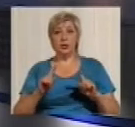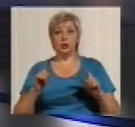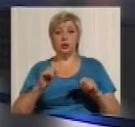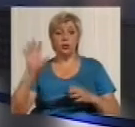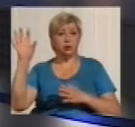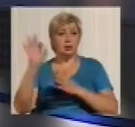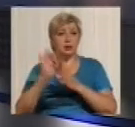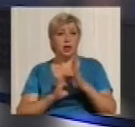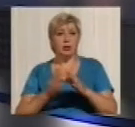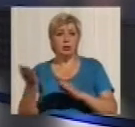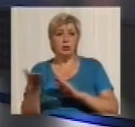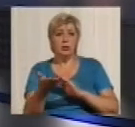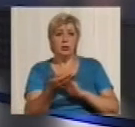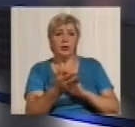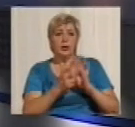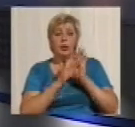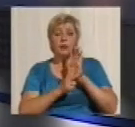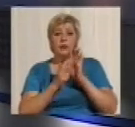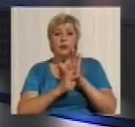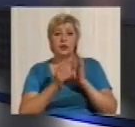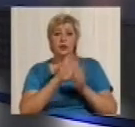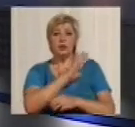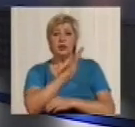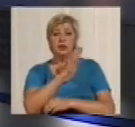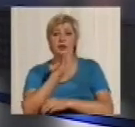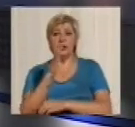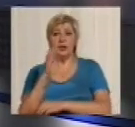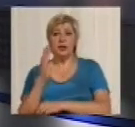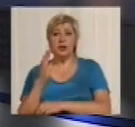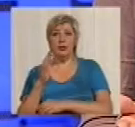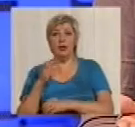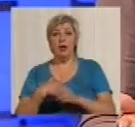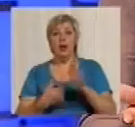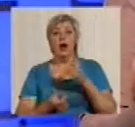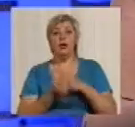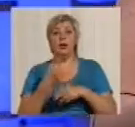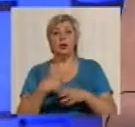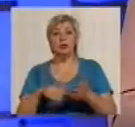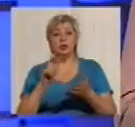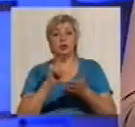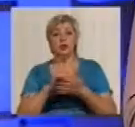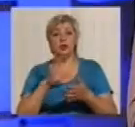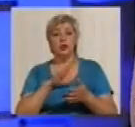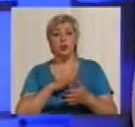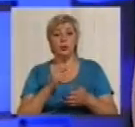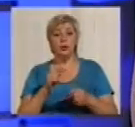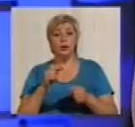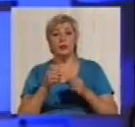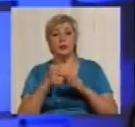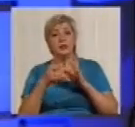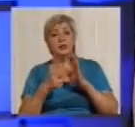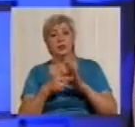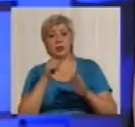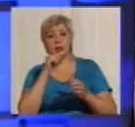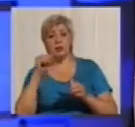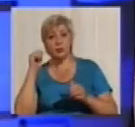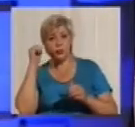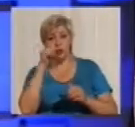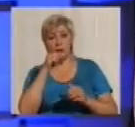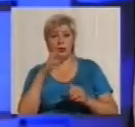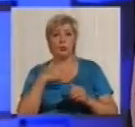раз 80 деревьев. Оказывается, они должны были 18 спилить в том году, они забыли. И 46 они в этом спилили, 49